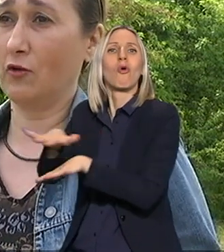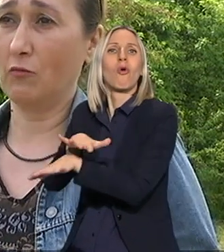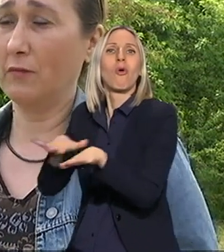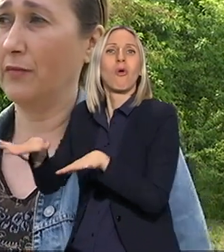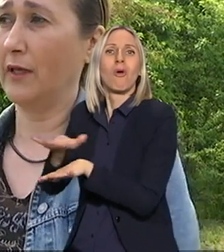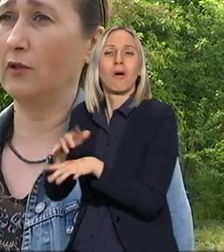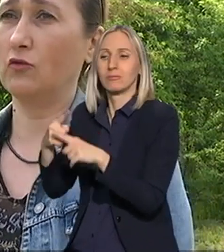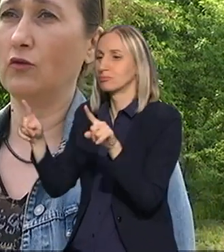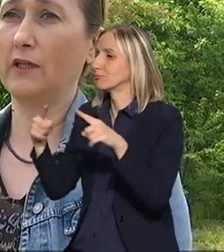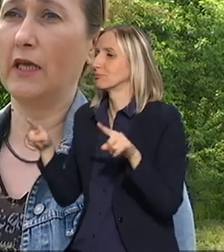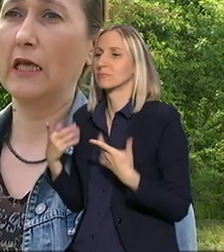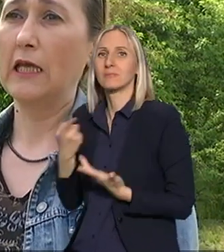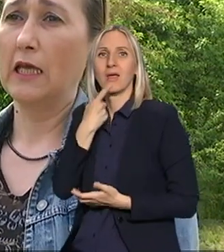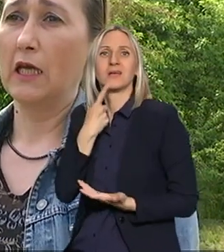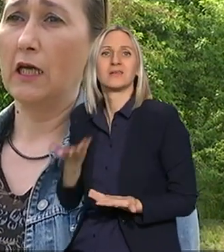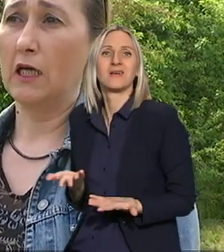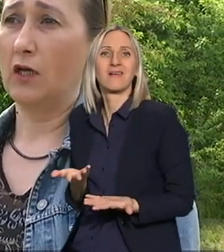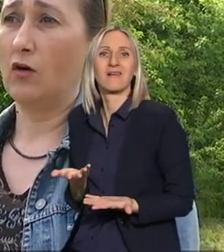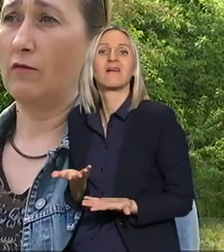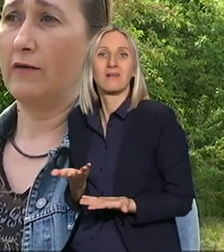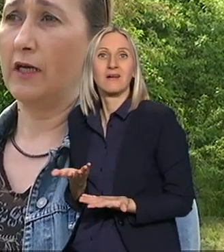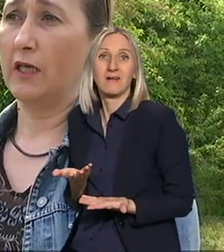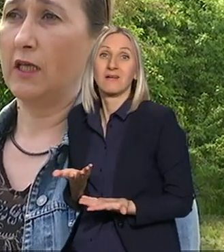istom nekom ambijentu gde